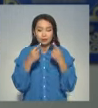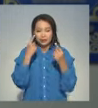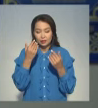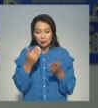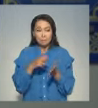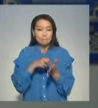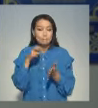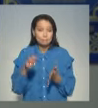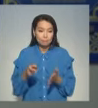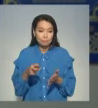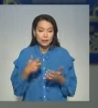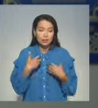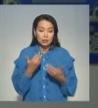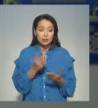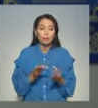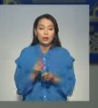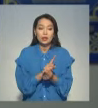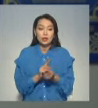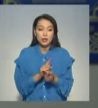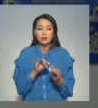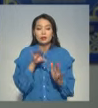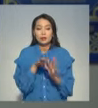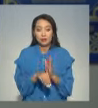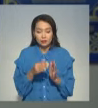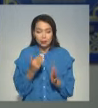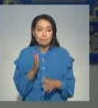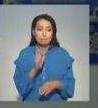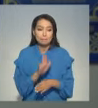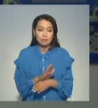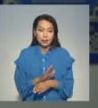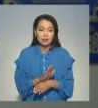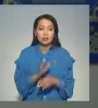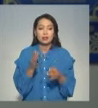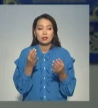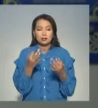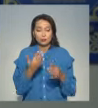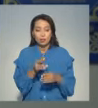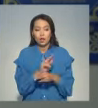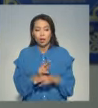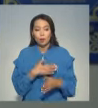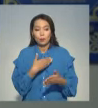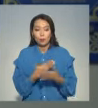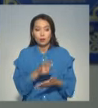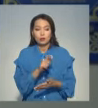письма по изменении или внесению изменений в приказ и разрешении лечебных отпусков